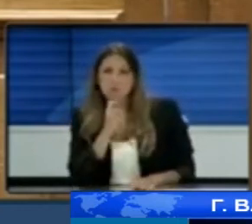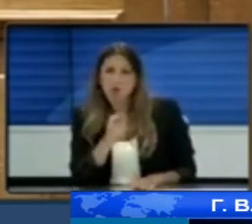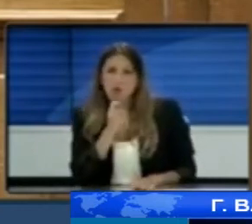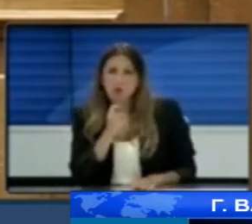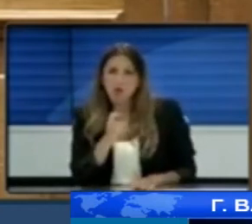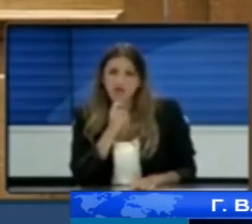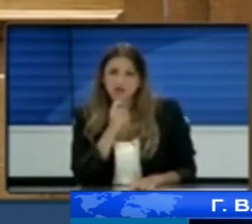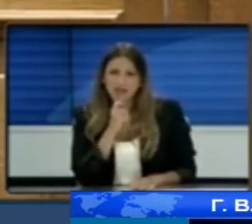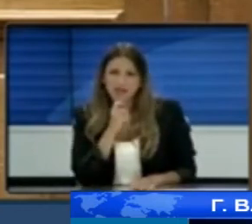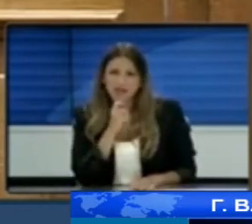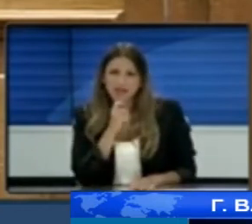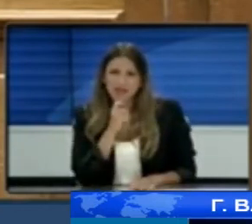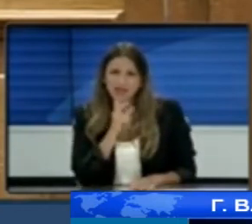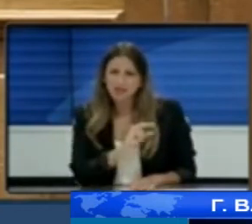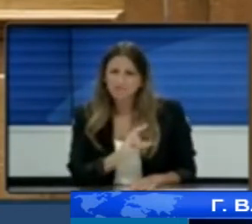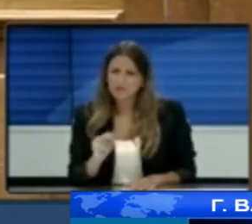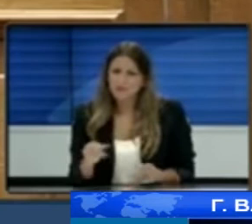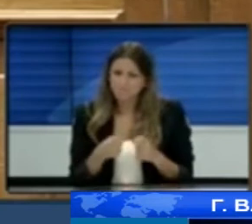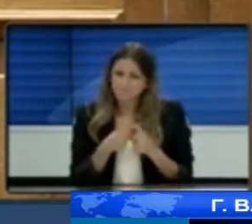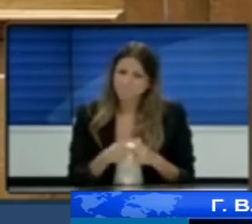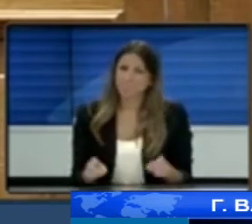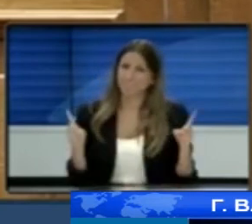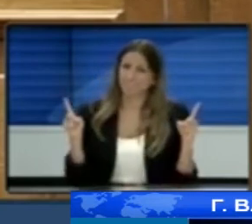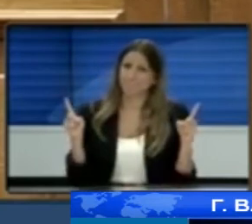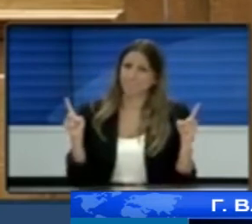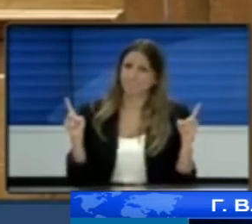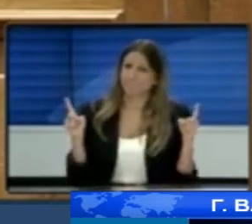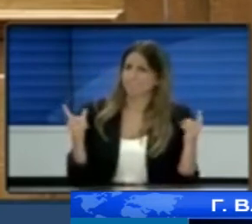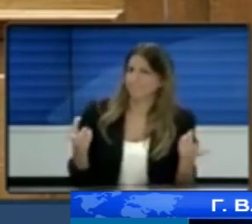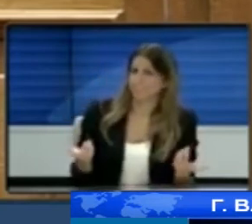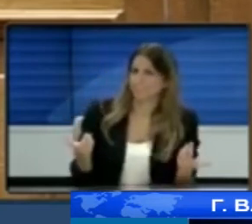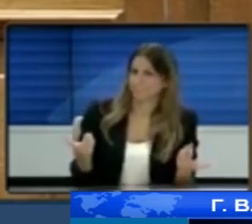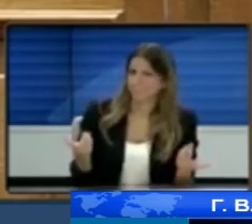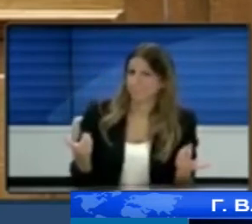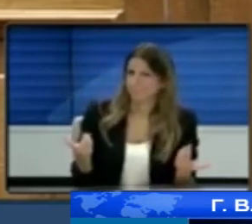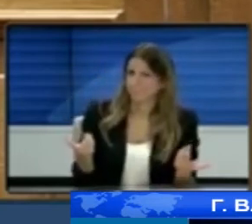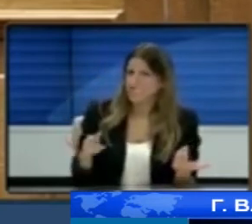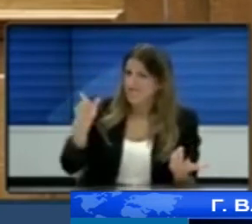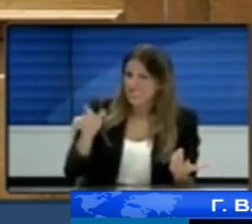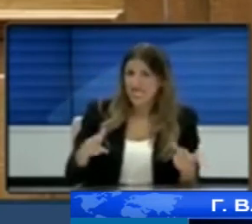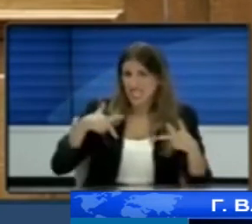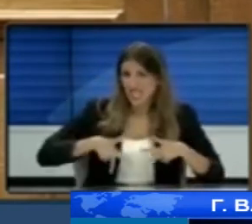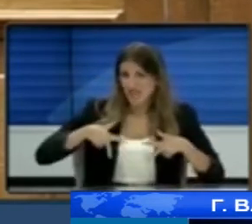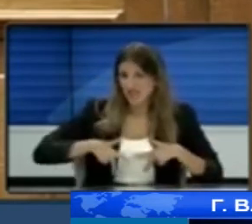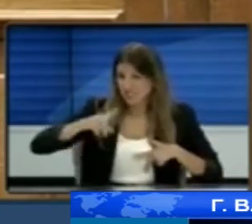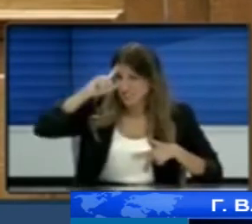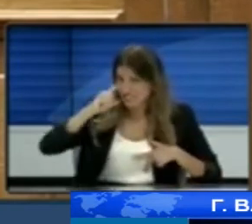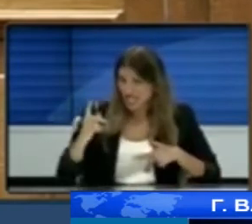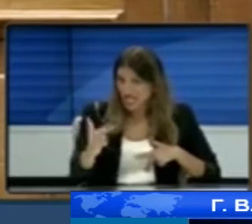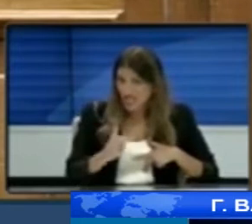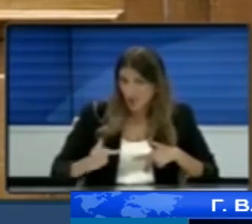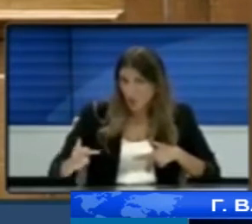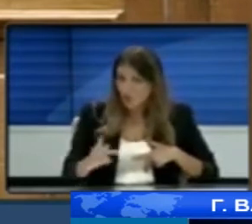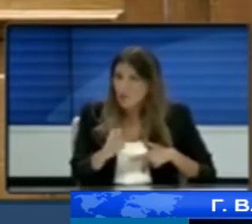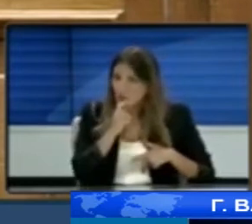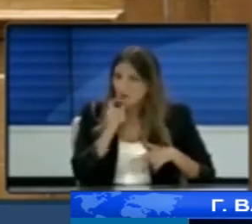μια ιένα να σου κάνει μάθημα περί χορτοφαγίας ή ο Δράκουλας να σου κάνει μάθημα περί αιμοδοσίας. Κάπως